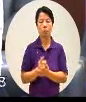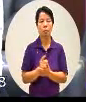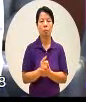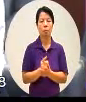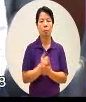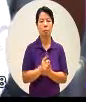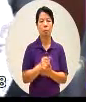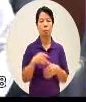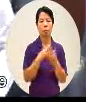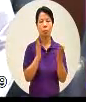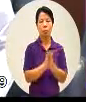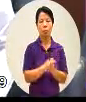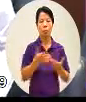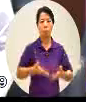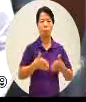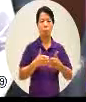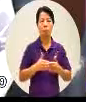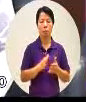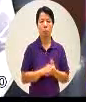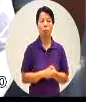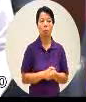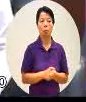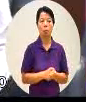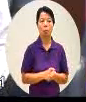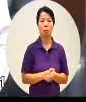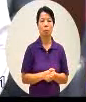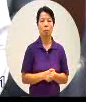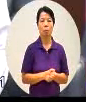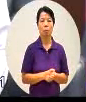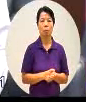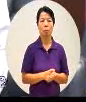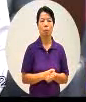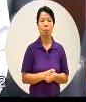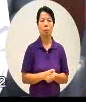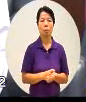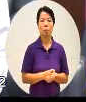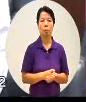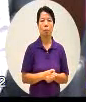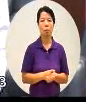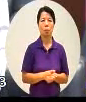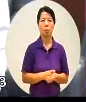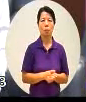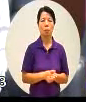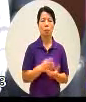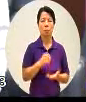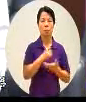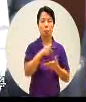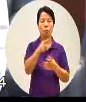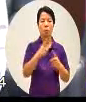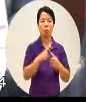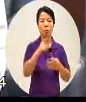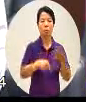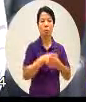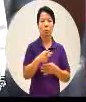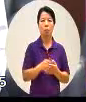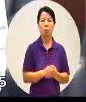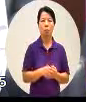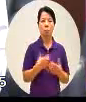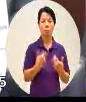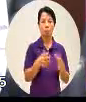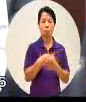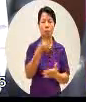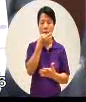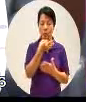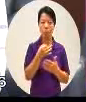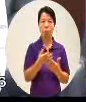要。 我不爱跟，我今天这么想要跟问你，我今天气性都没呢。我要建议你们人事都不要省了。那